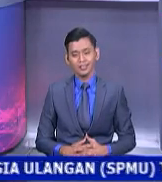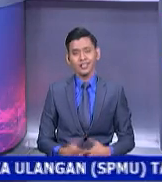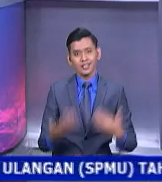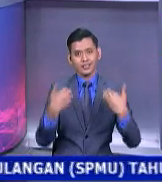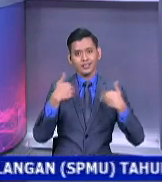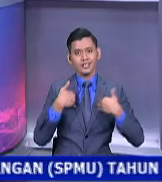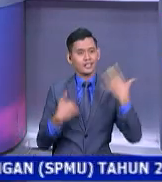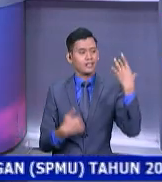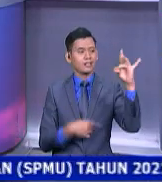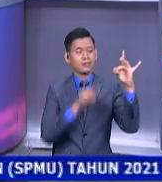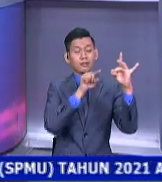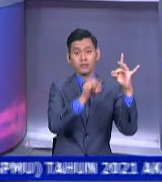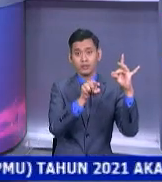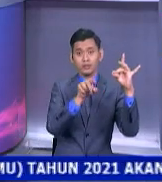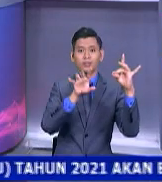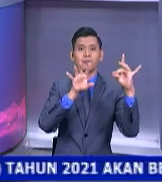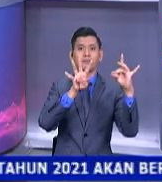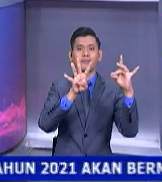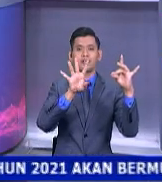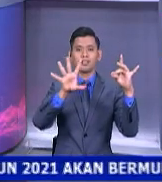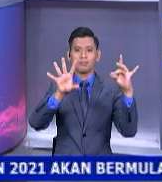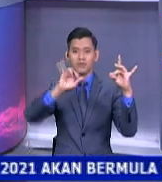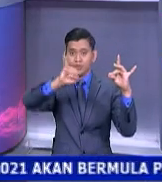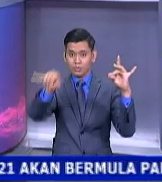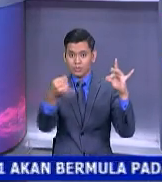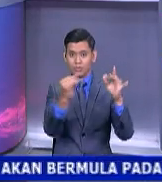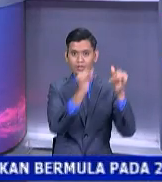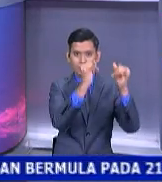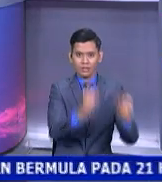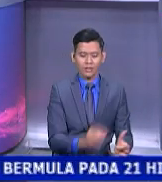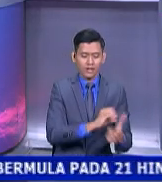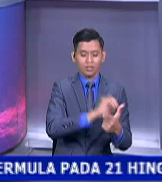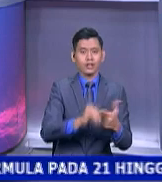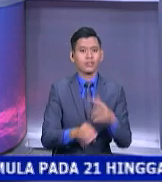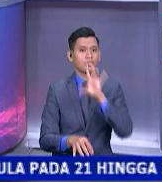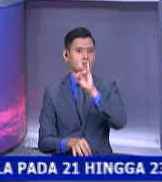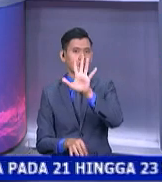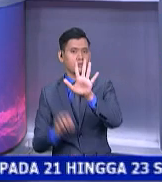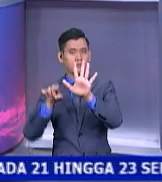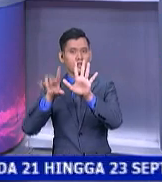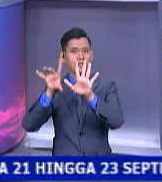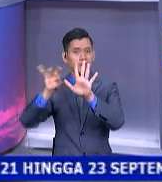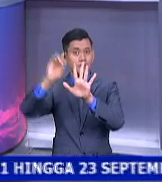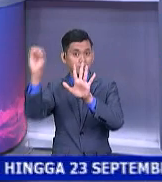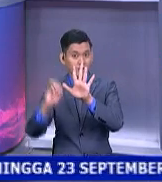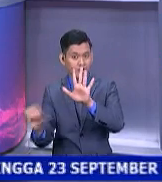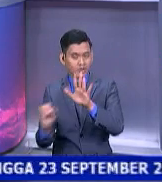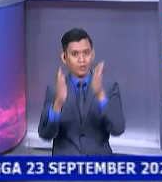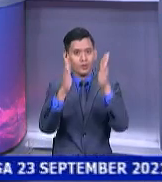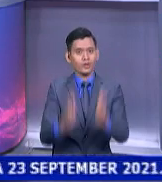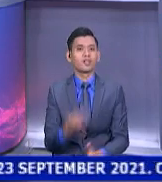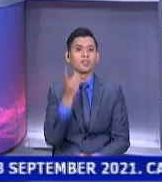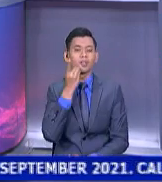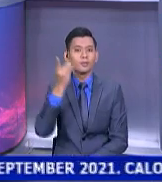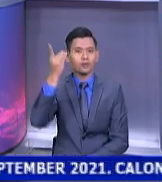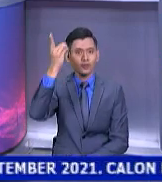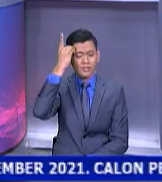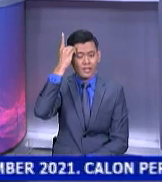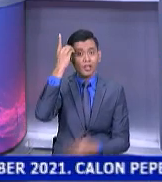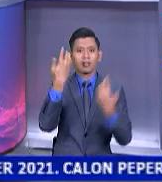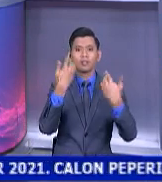Seramai 18.45 juta individu atau 78.8% daripada populasi dewasa di negara ini